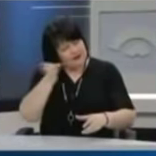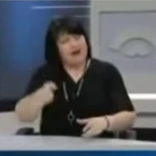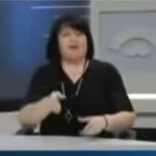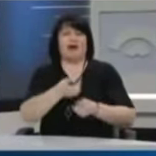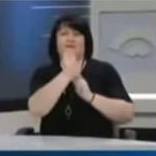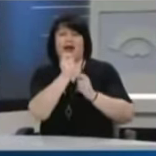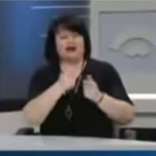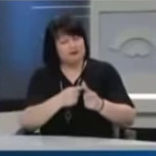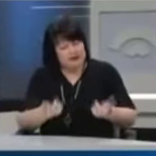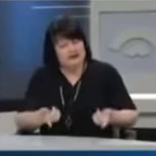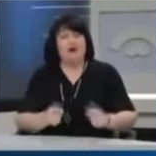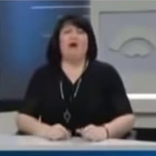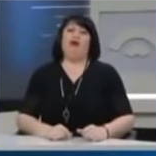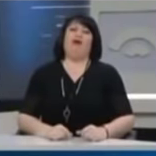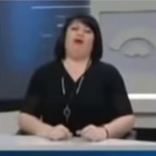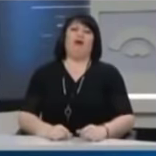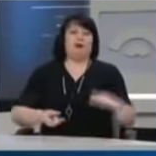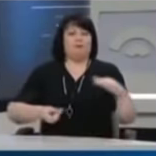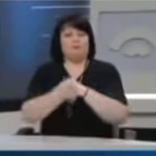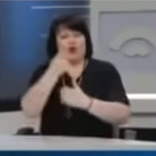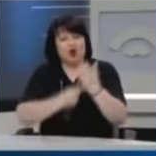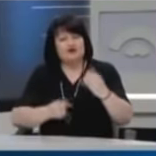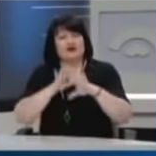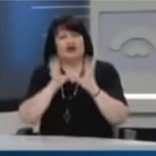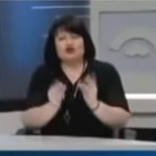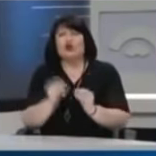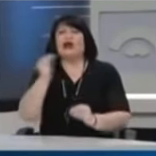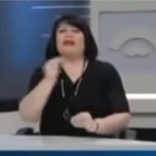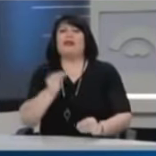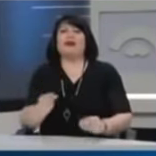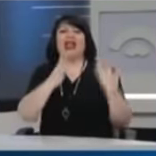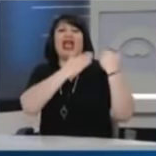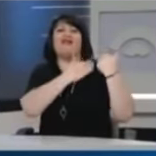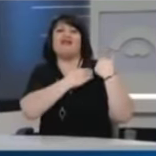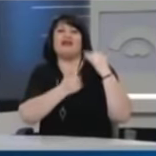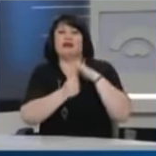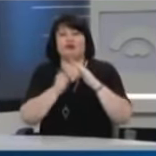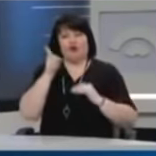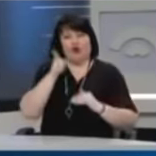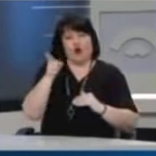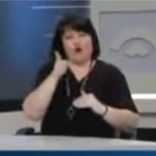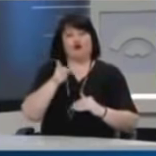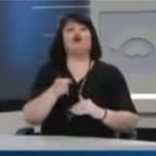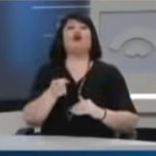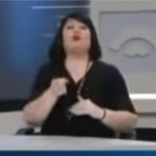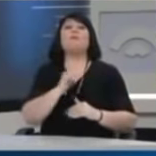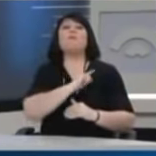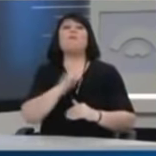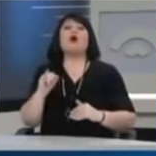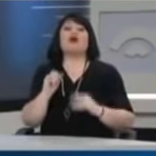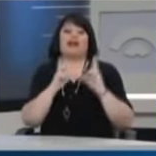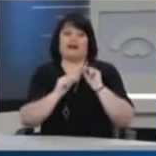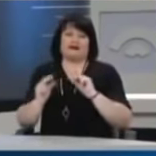για τις πρέσπες, για το προσφυγικό, για όλα αυτά τα οποία με ευθύνη του Προέδρου της Βουλής ουδέποτε